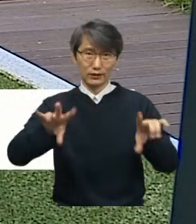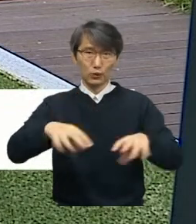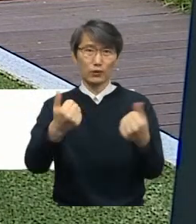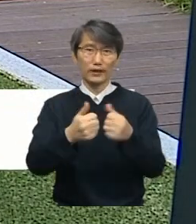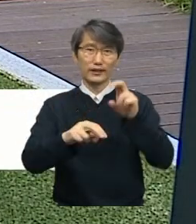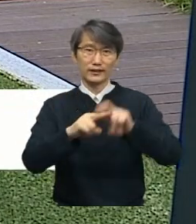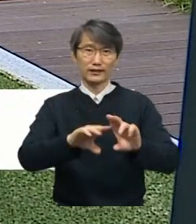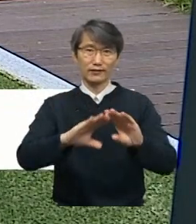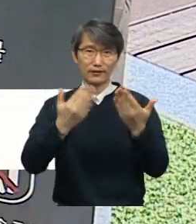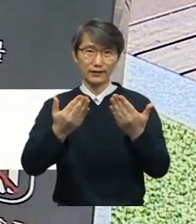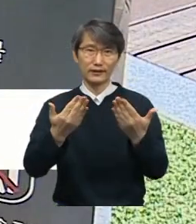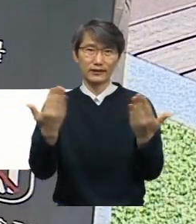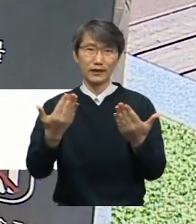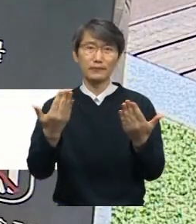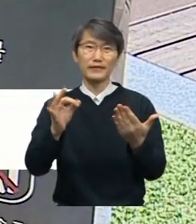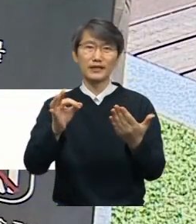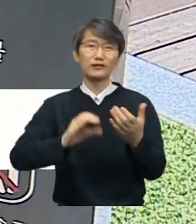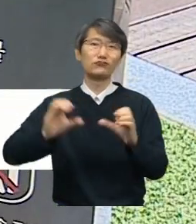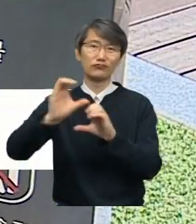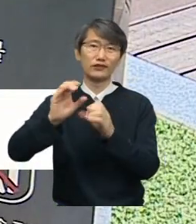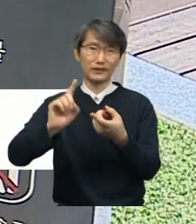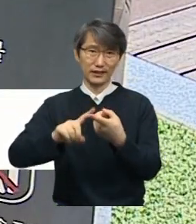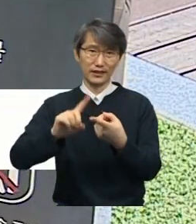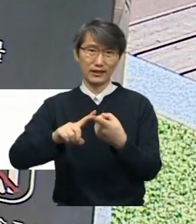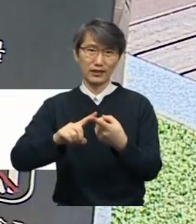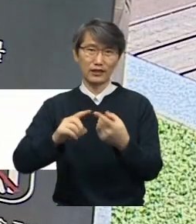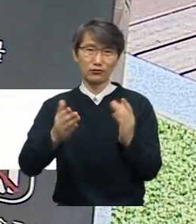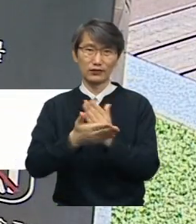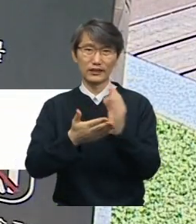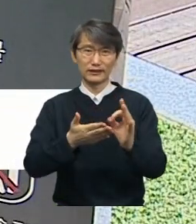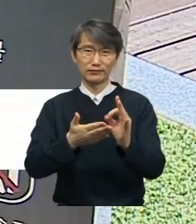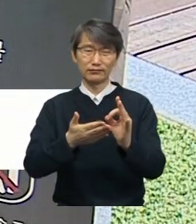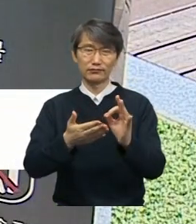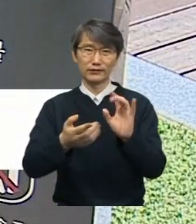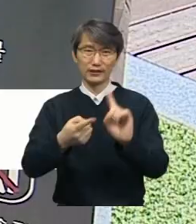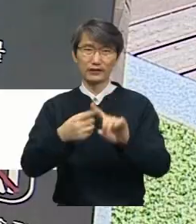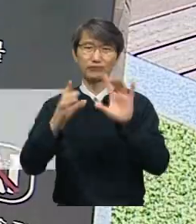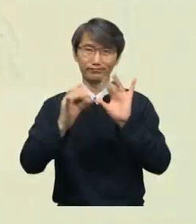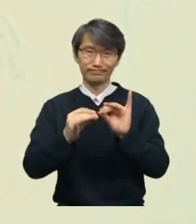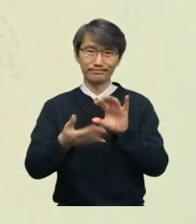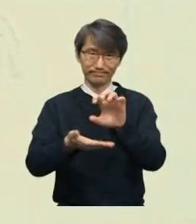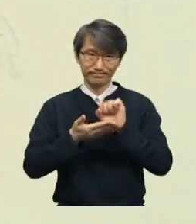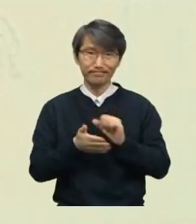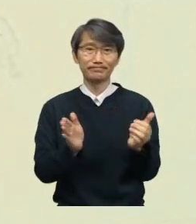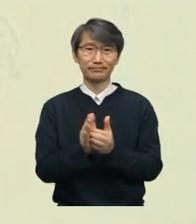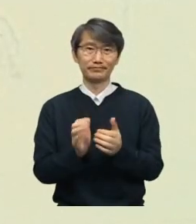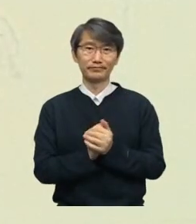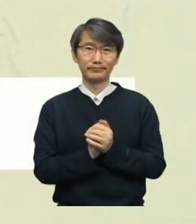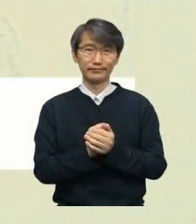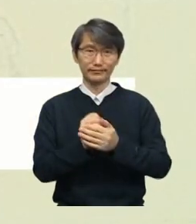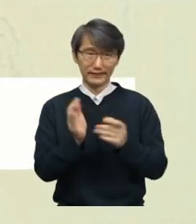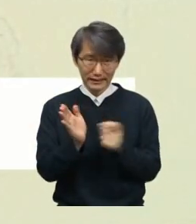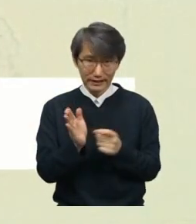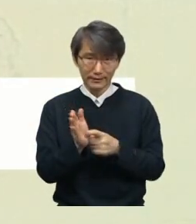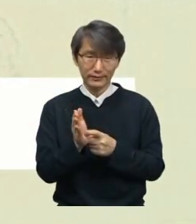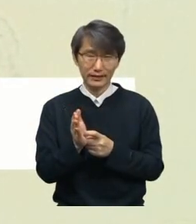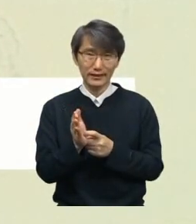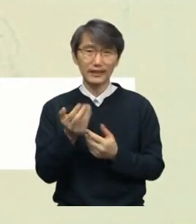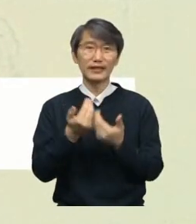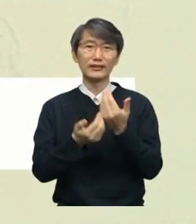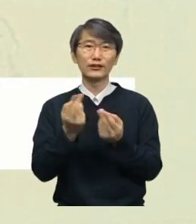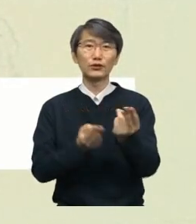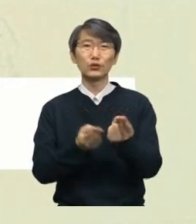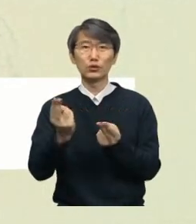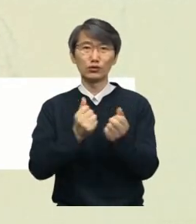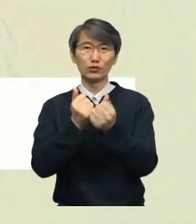열어 사업비 증액에 대한 조합원 분담금 수용 안건을 통과시켰습니다. 긴급히 갈등